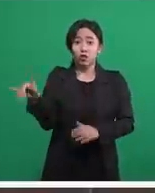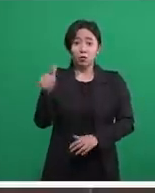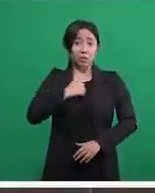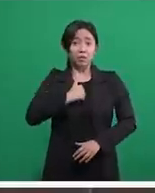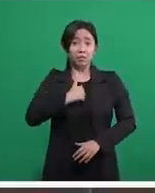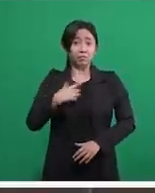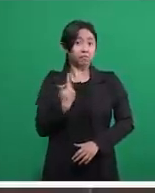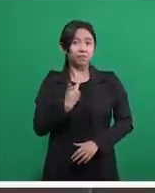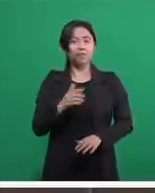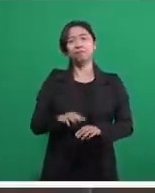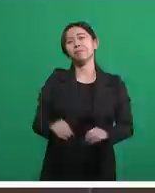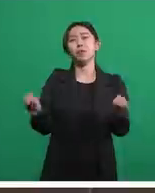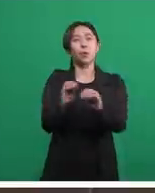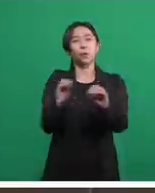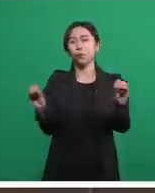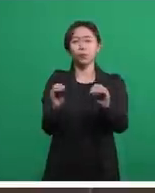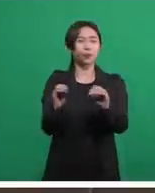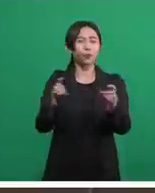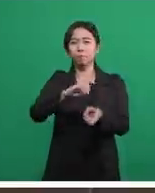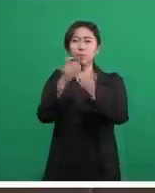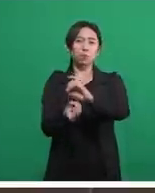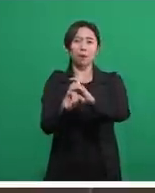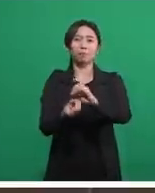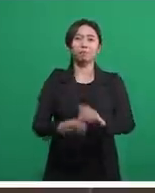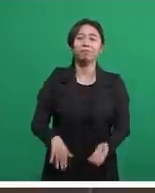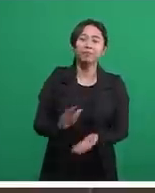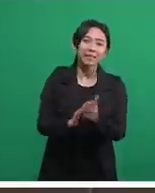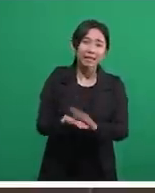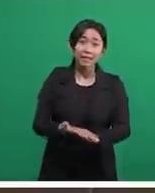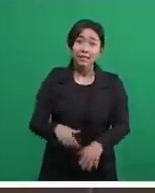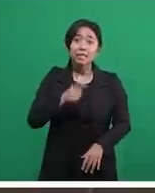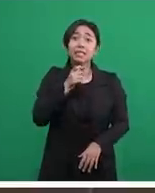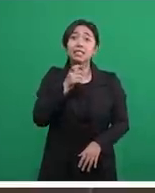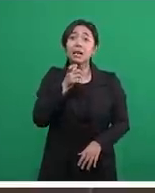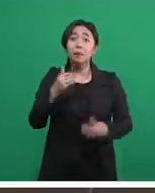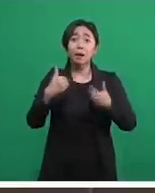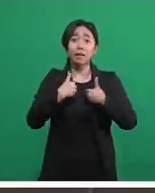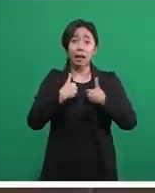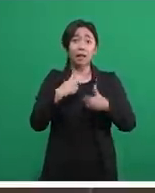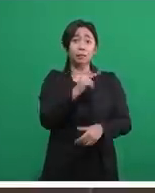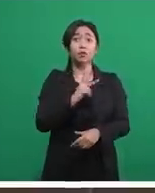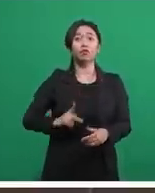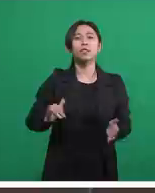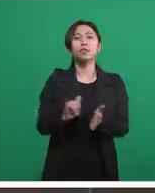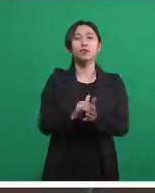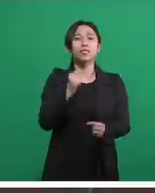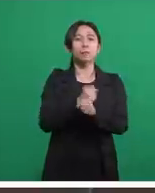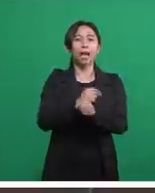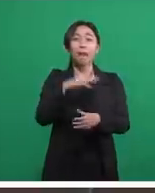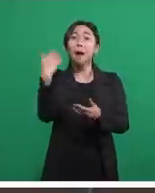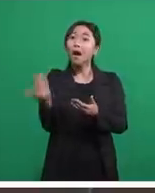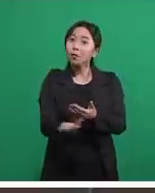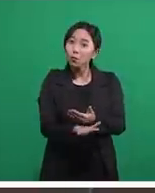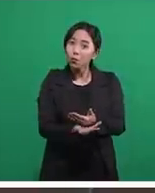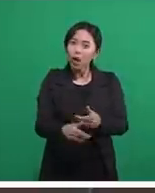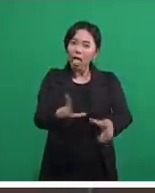manusia, sekarang kami tidak lagi menilainya demikian. Jadi, siapa yang ada di dalam Kristus, ia adalah ciptaan